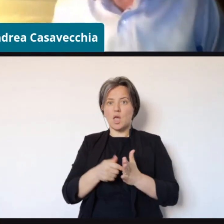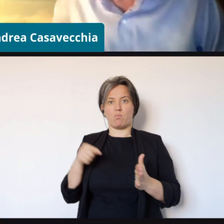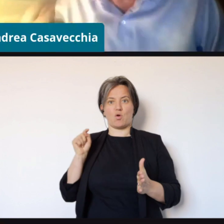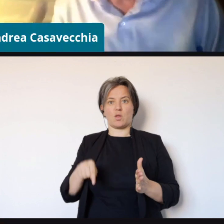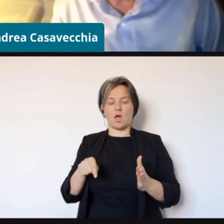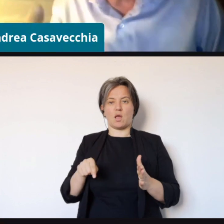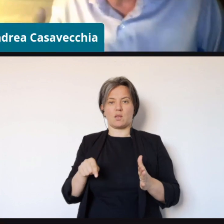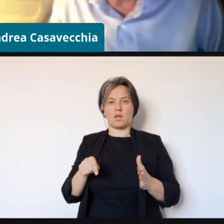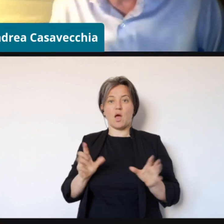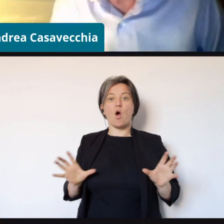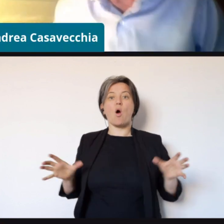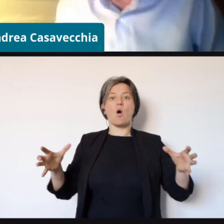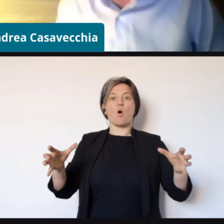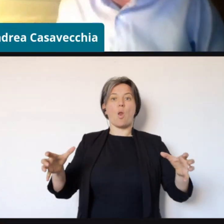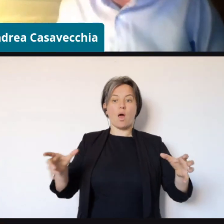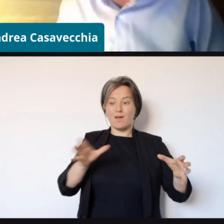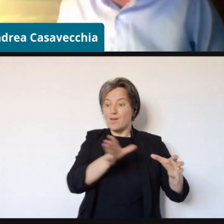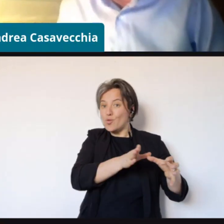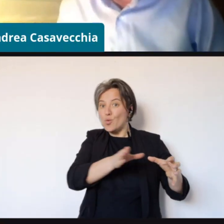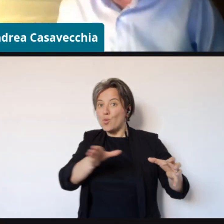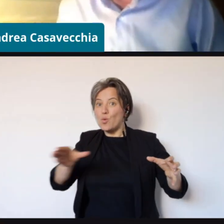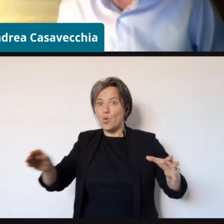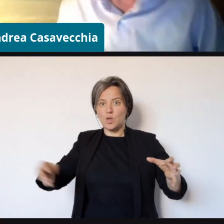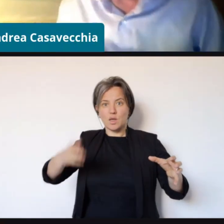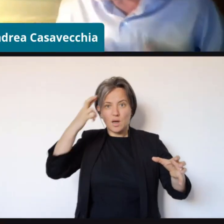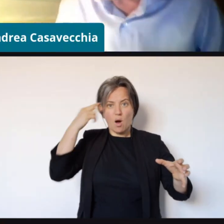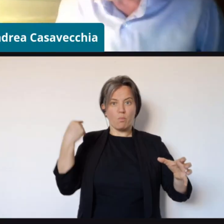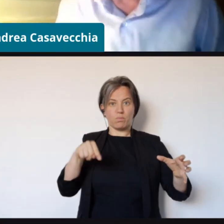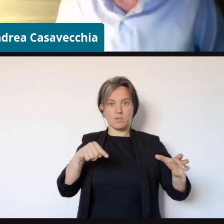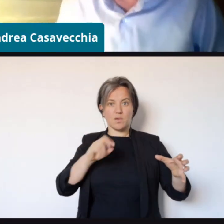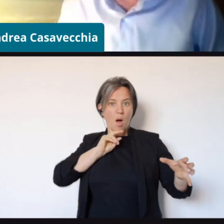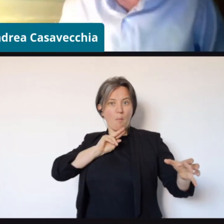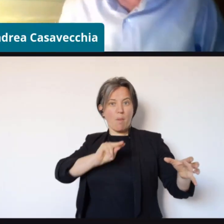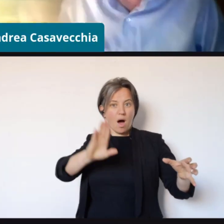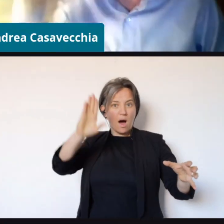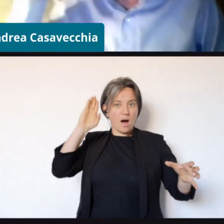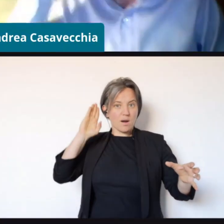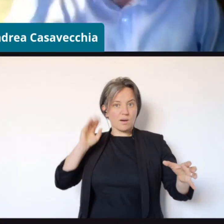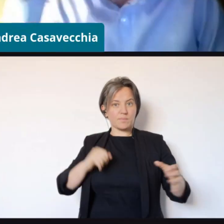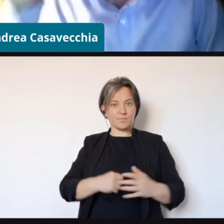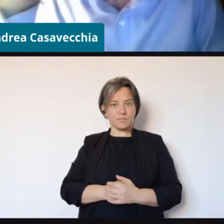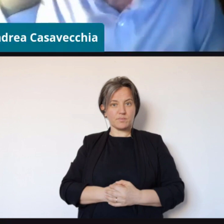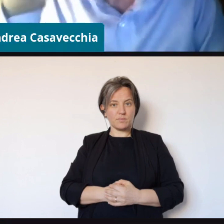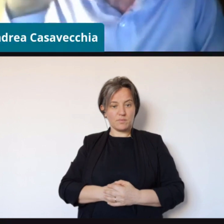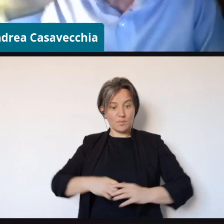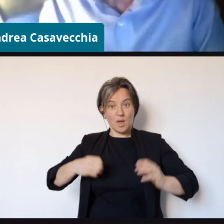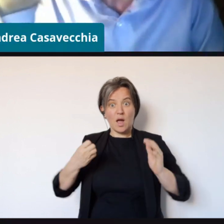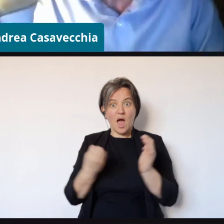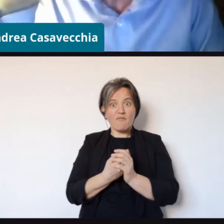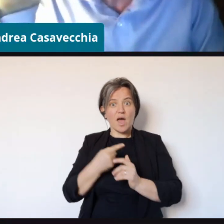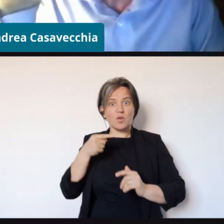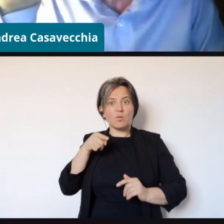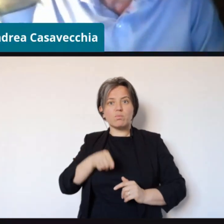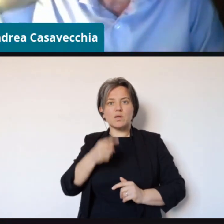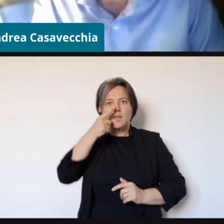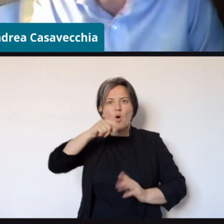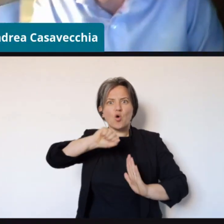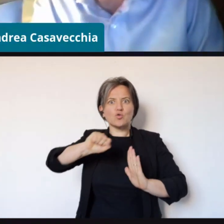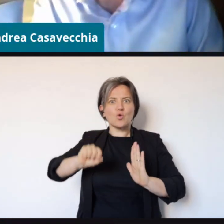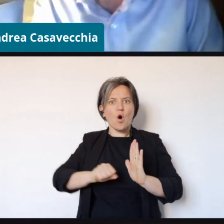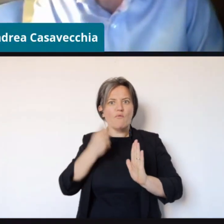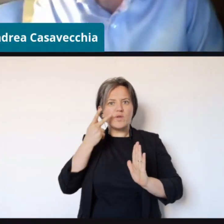importante ed è un momento collettivo, ce lo ricordiamo tutti. Questi eventi, che sono